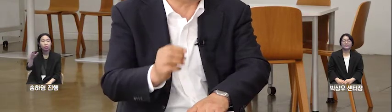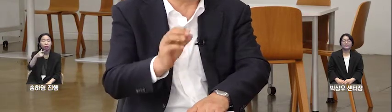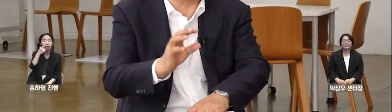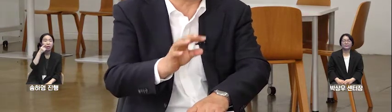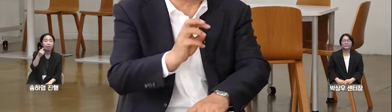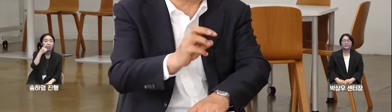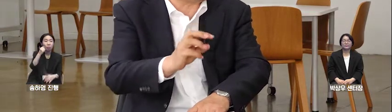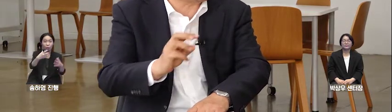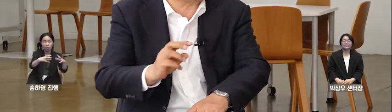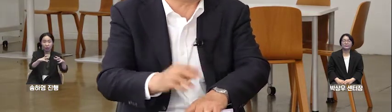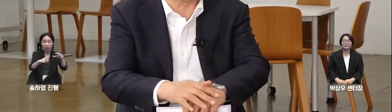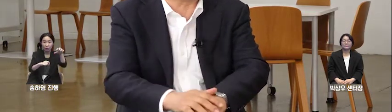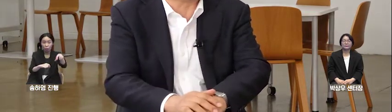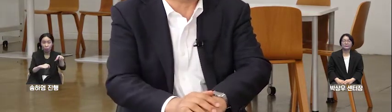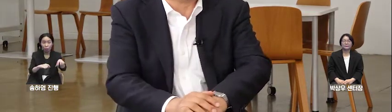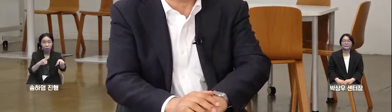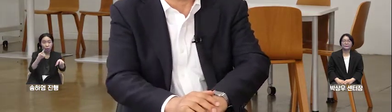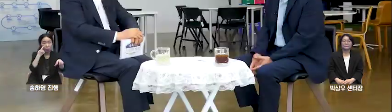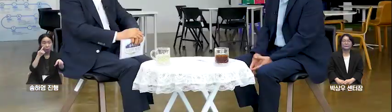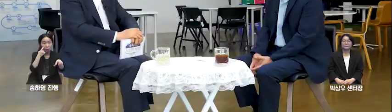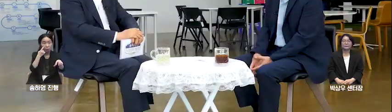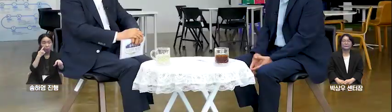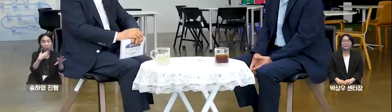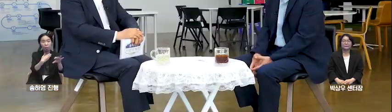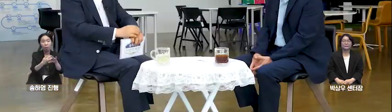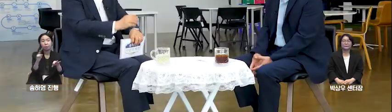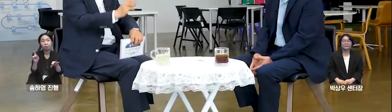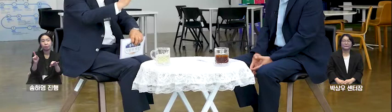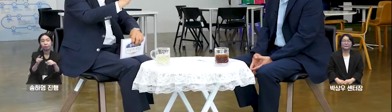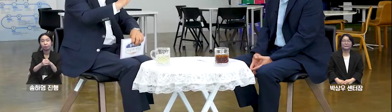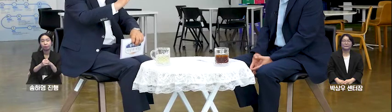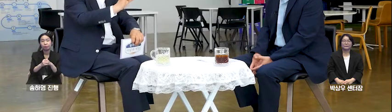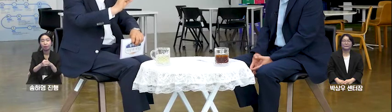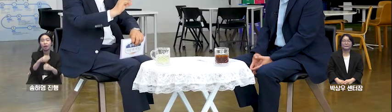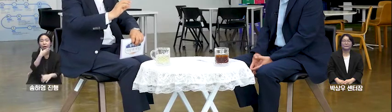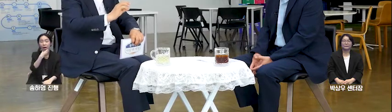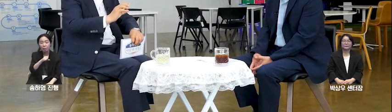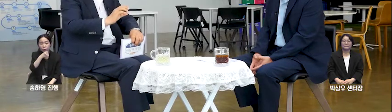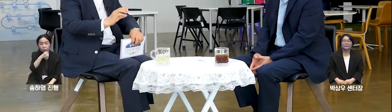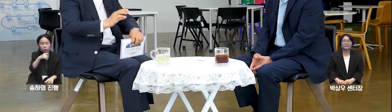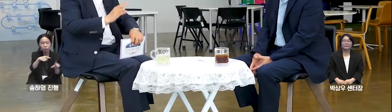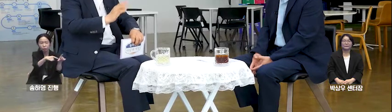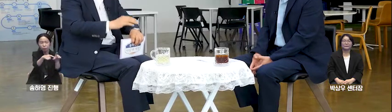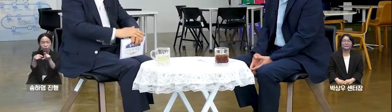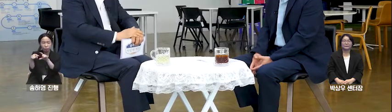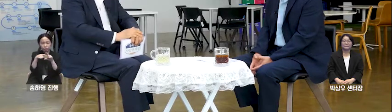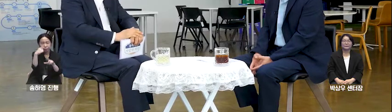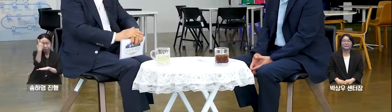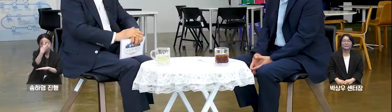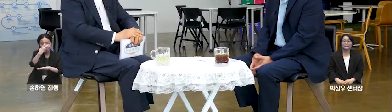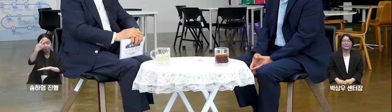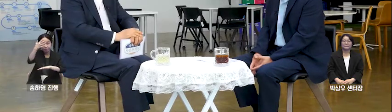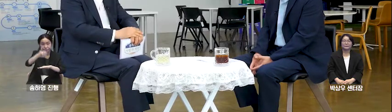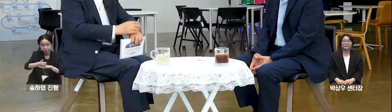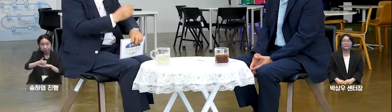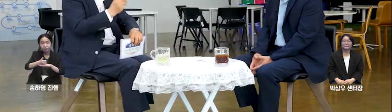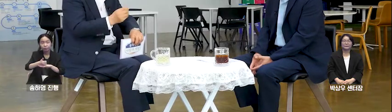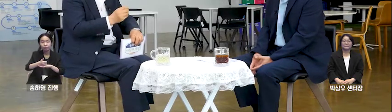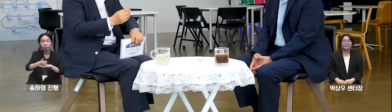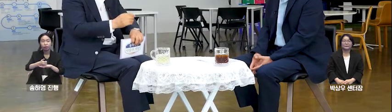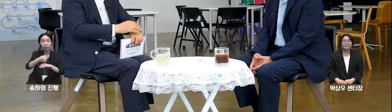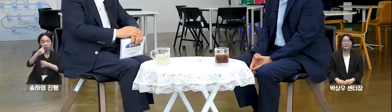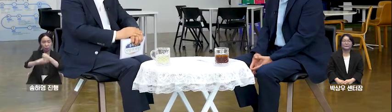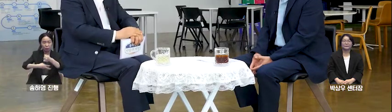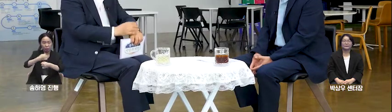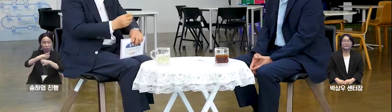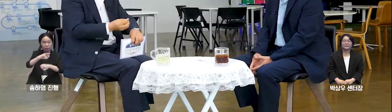같은데 일본에서 행복지수를 이렇게 산정을 하는데 그건 이제 거기에 여러 가지 지표들이 있죠. 근데